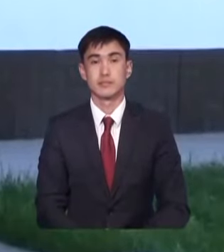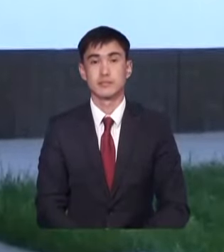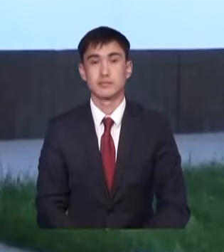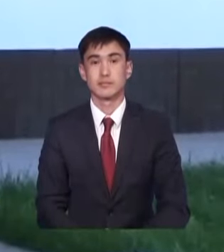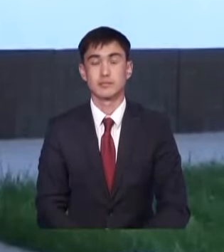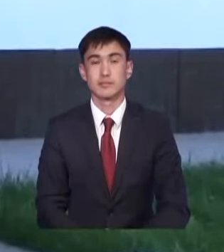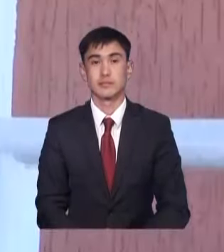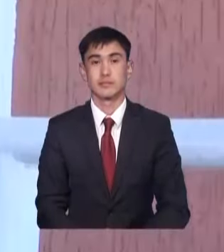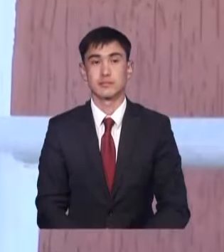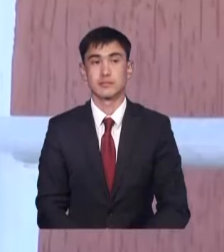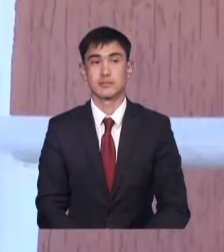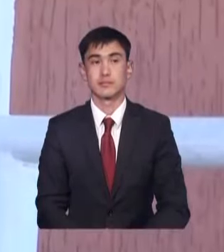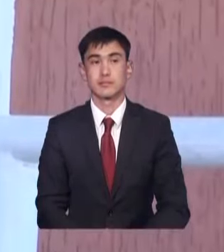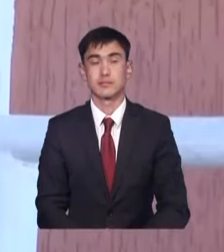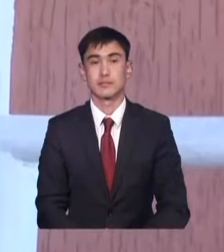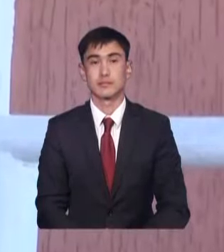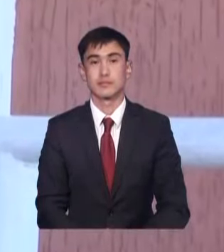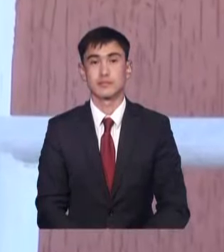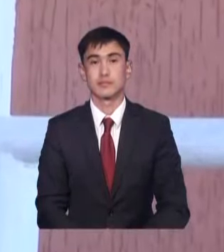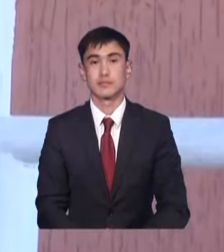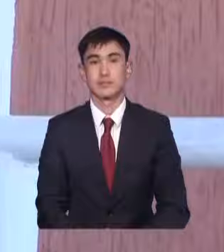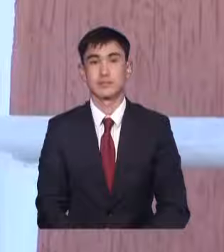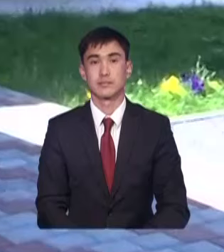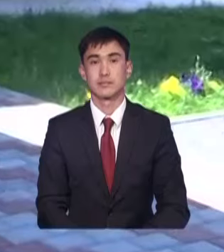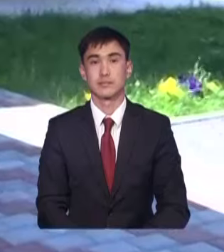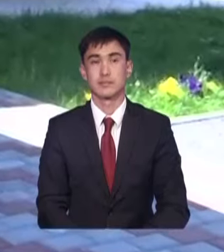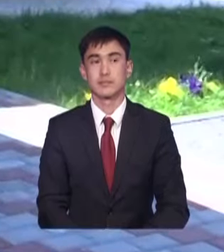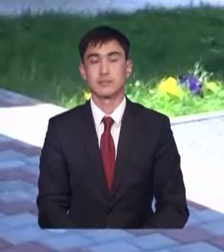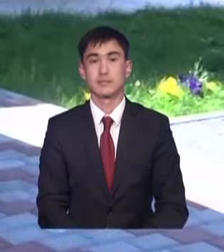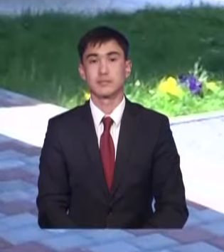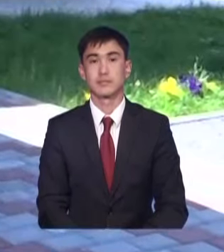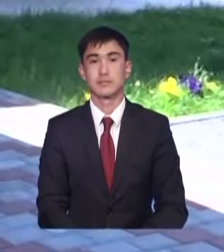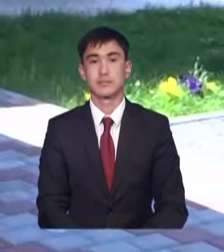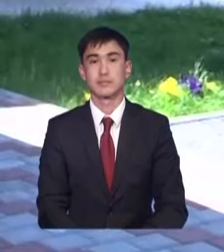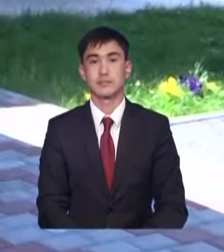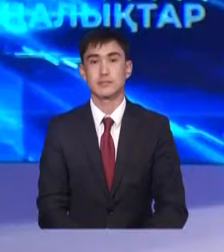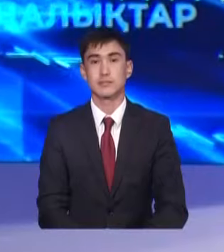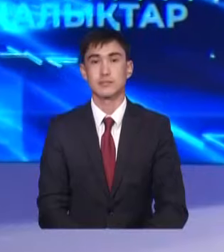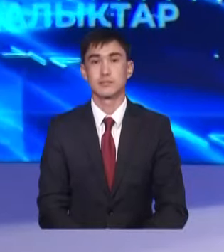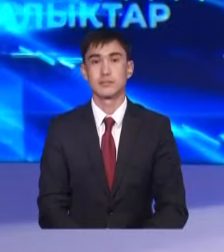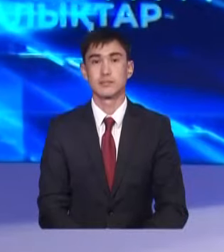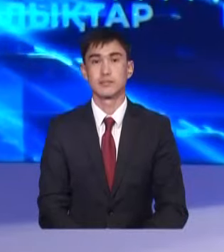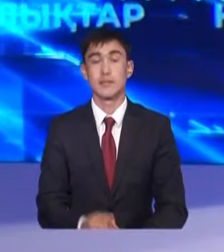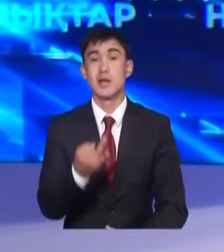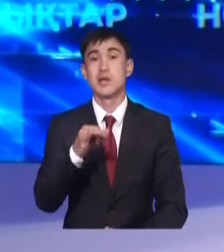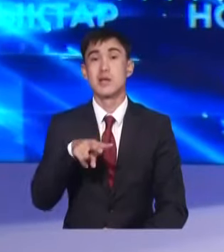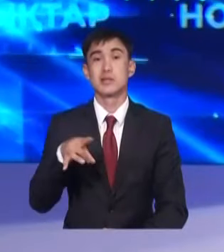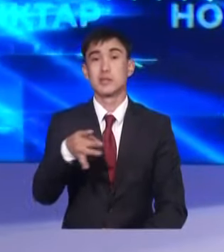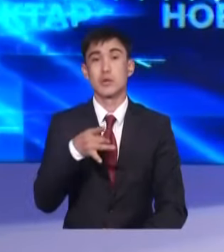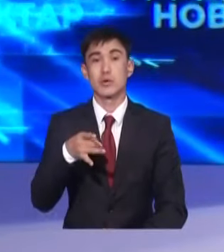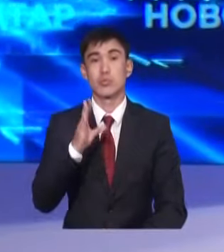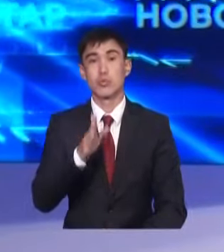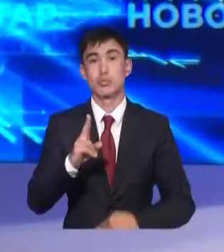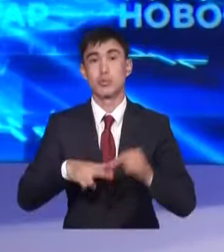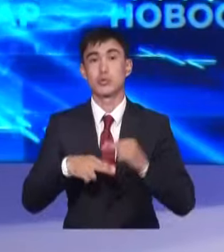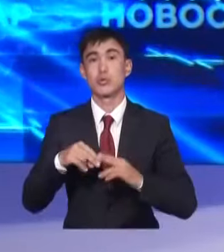карбан дорба дар Мустафаев телерадиокомпания тсу Алматинская область в илийском районе будет